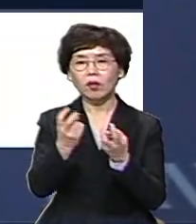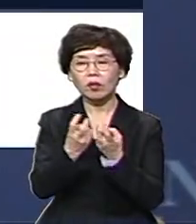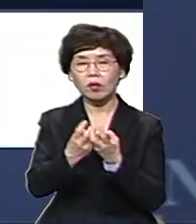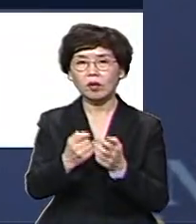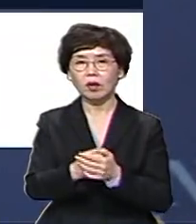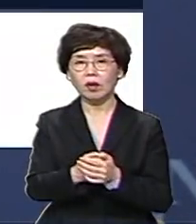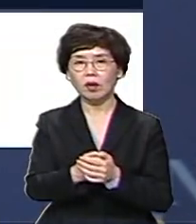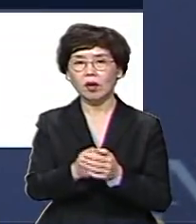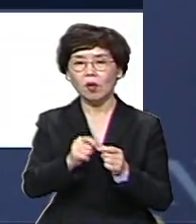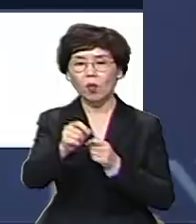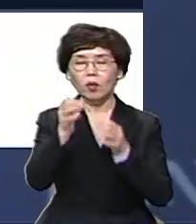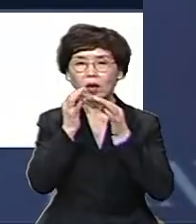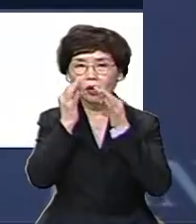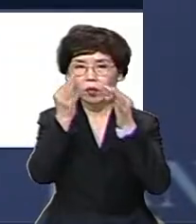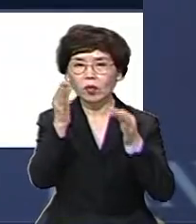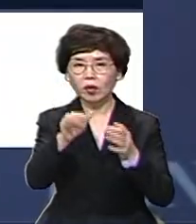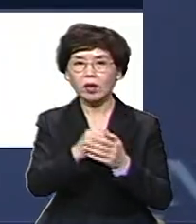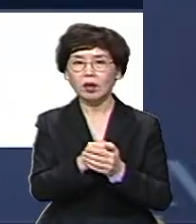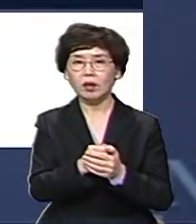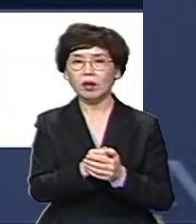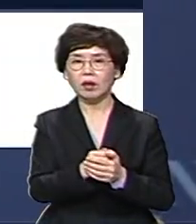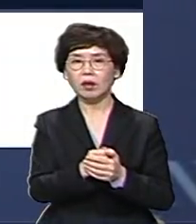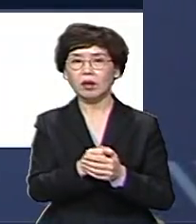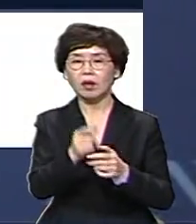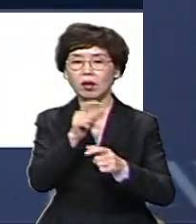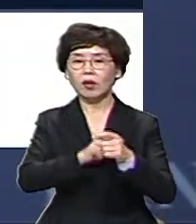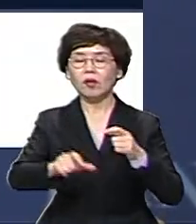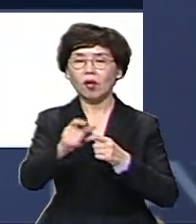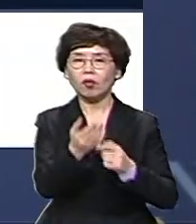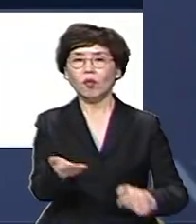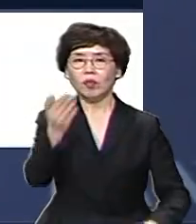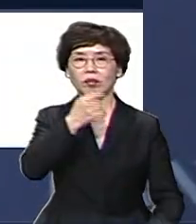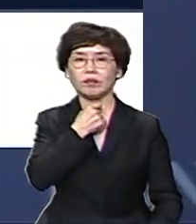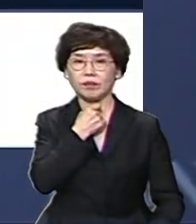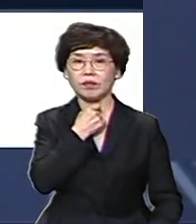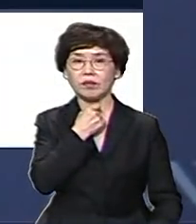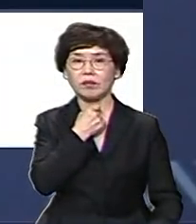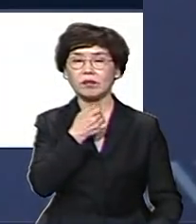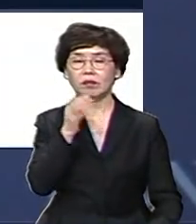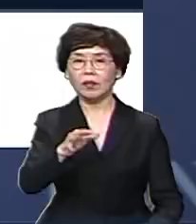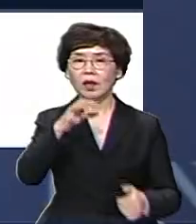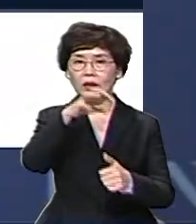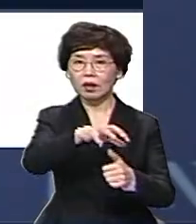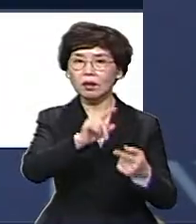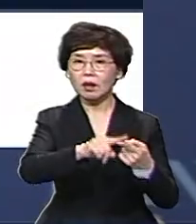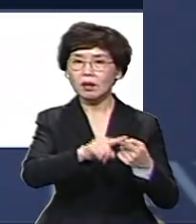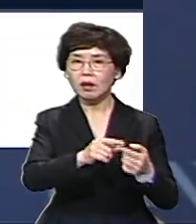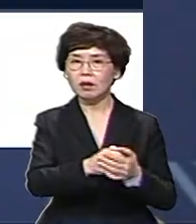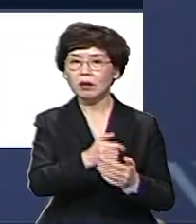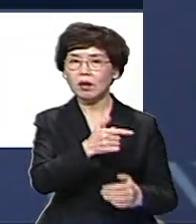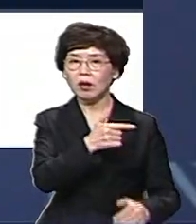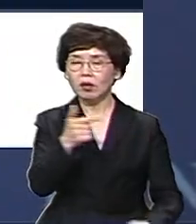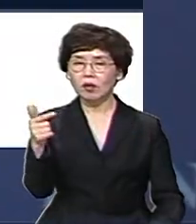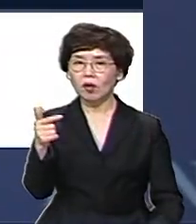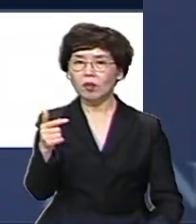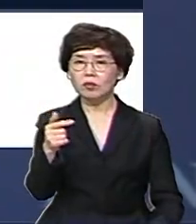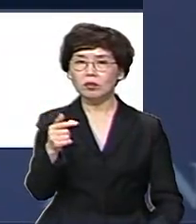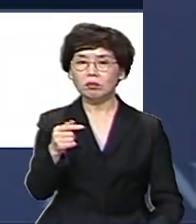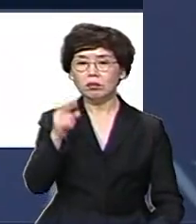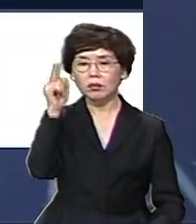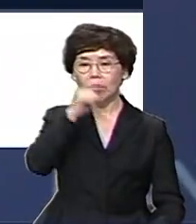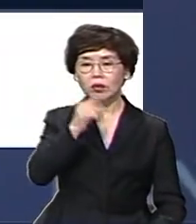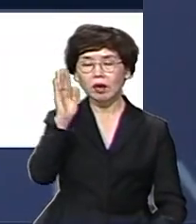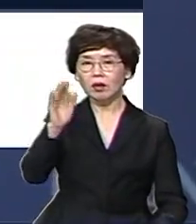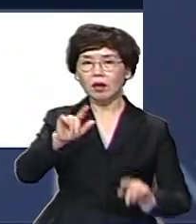우리가 한 단계 좀 더 높이 올라가고자 했습니다. 우리가 사용할 수 있는 모든 레버리지를 다 활용을 해서 그렇게 오랫동안 많이 노력을